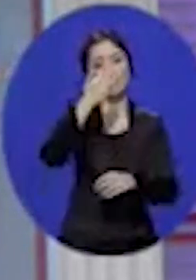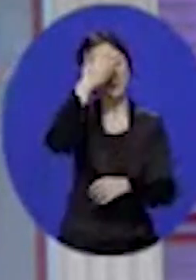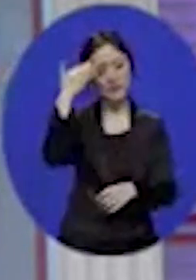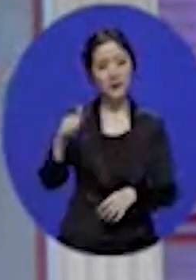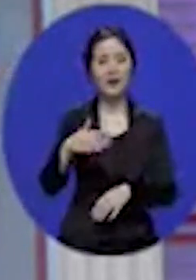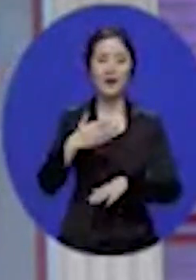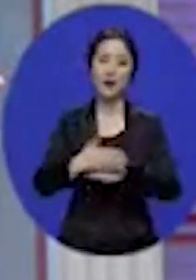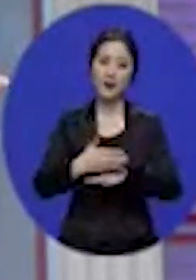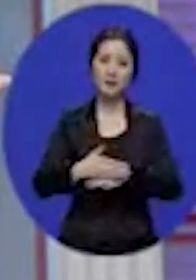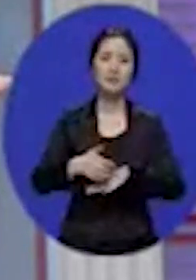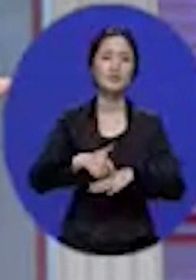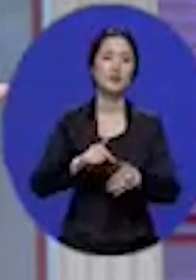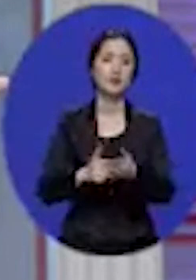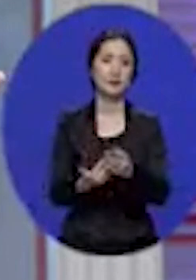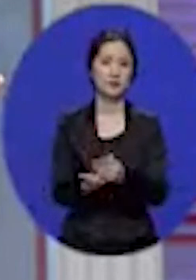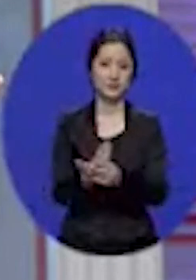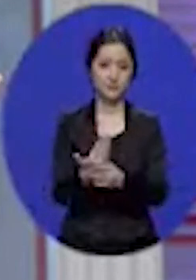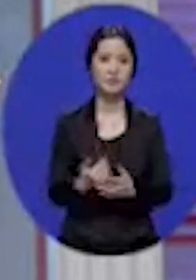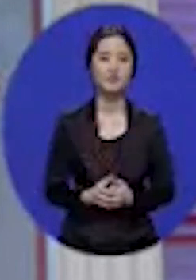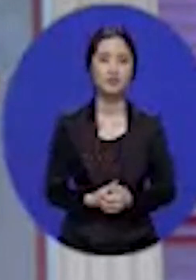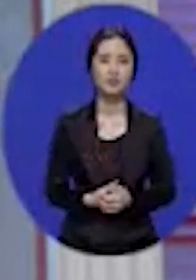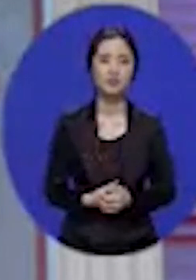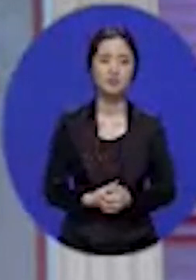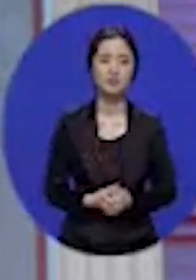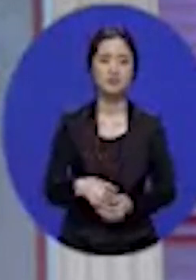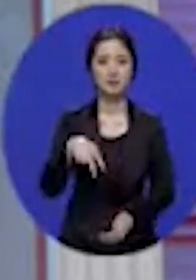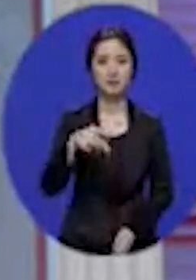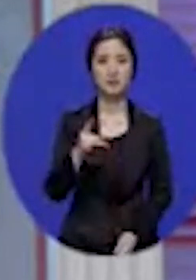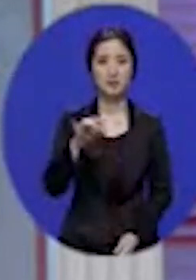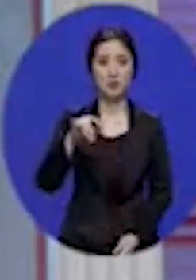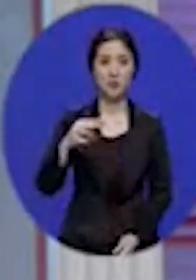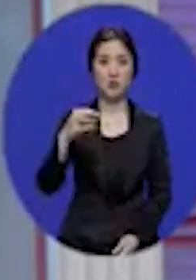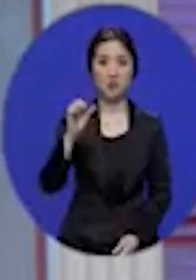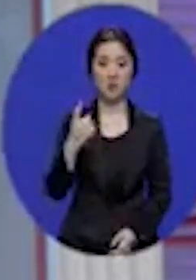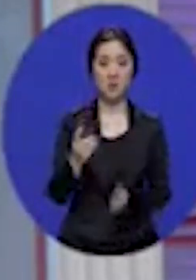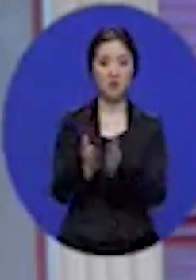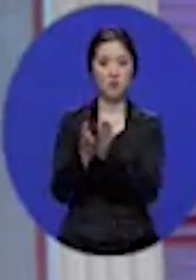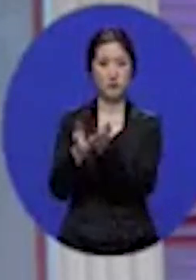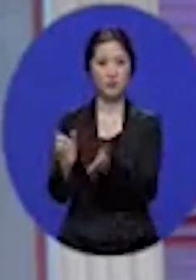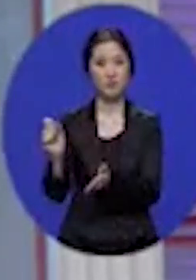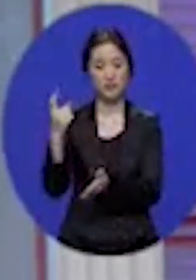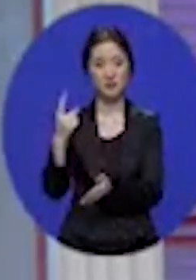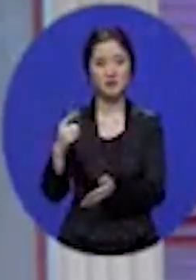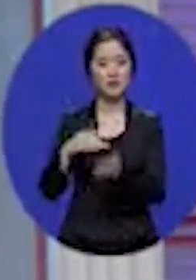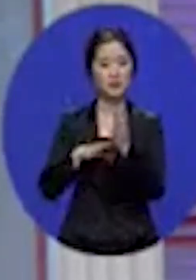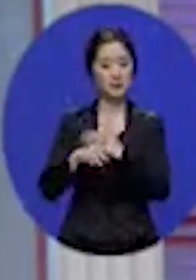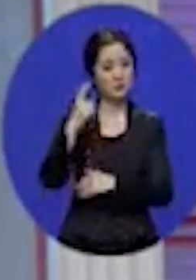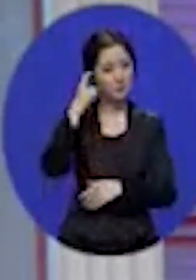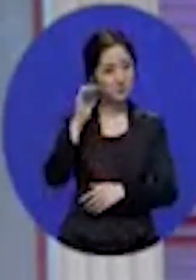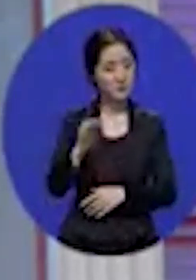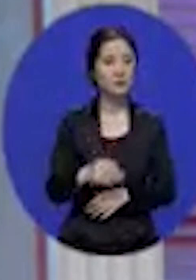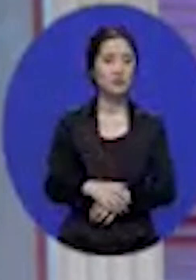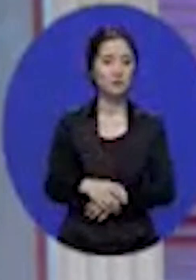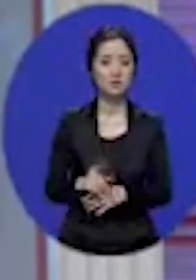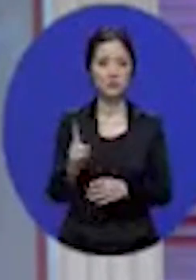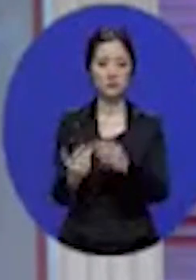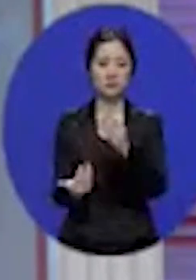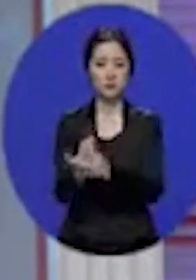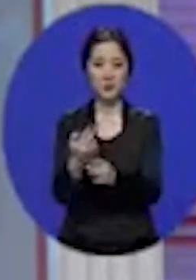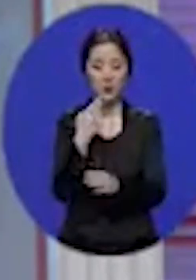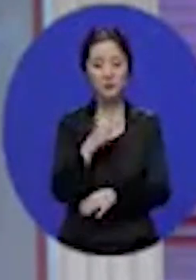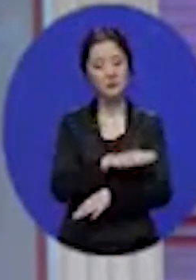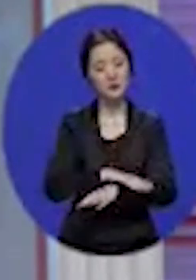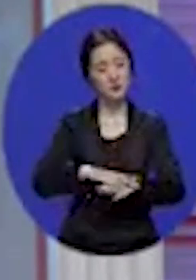세월호가 우리에게 남겨준 단 하나의 선물. 그렇죠? 정말 일상이 얼마나 소중하고 감사한가를 우리가 알게